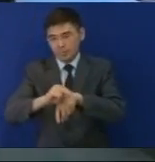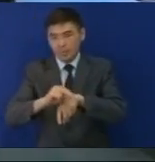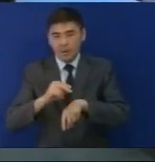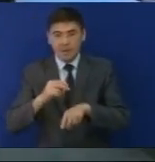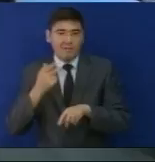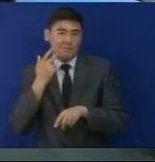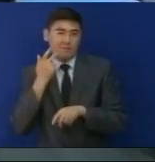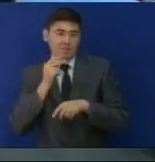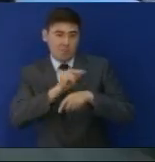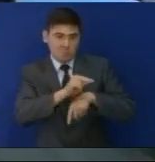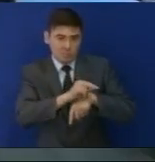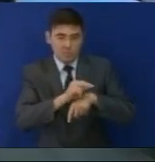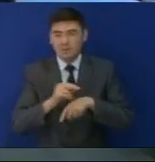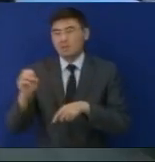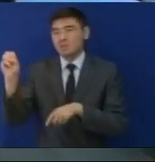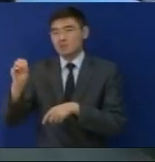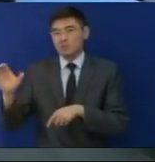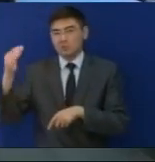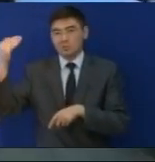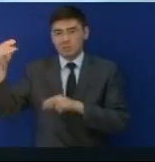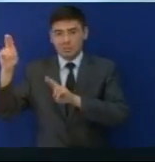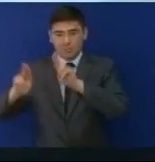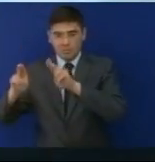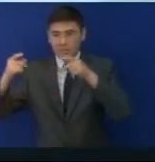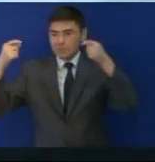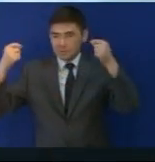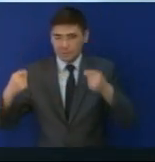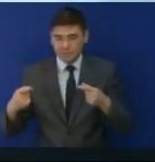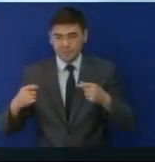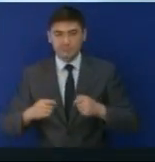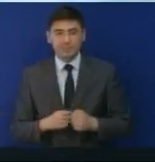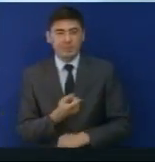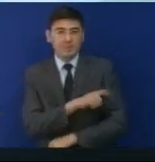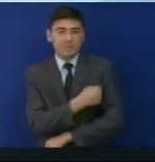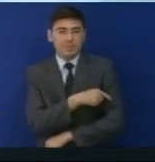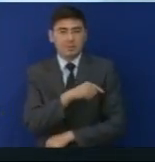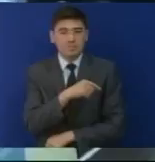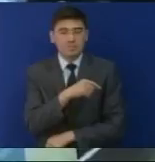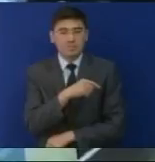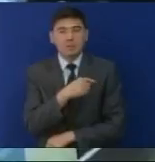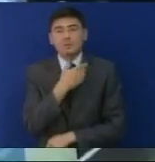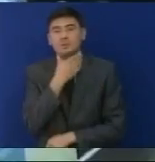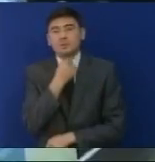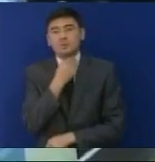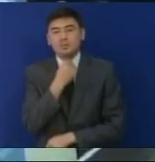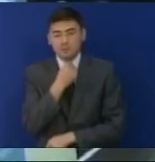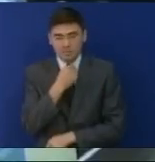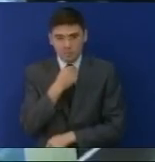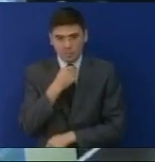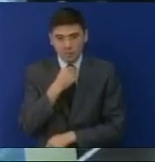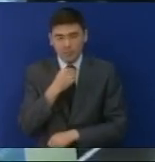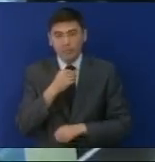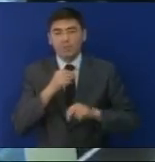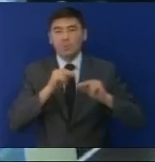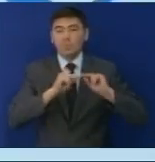отвечают действующим международным стандартам, внедрение которых, по мнению ректора медицинского университета Семей, открывает хорошие перспективы перед студентами